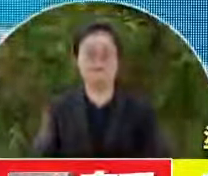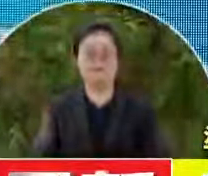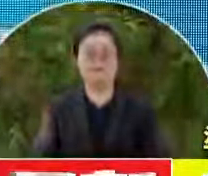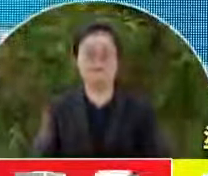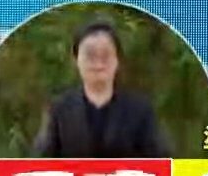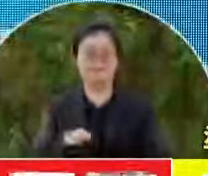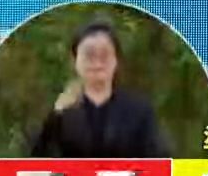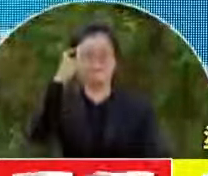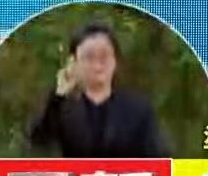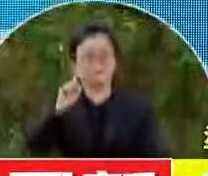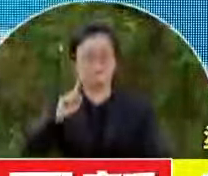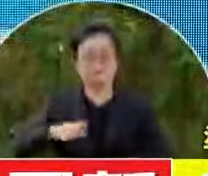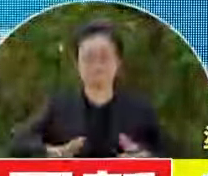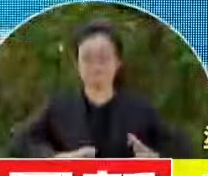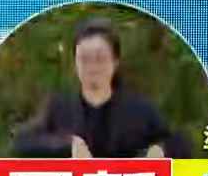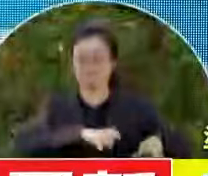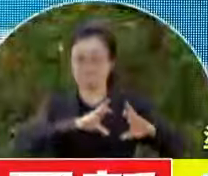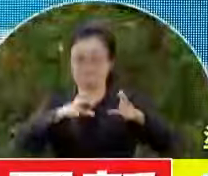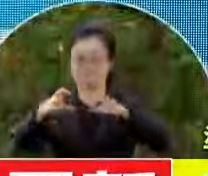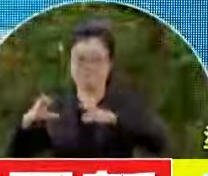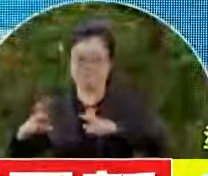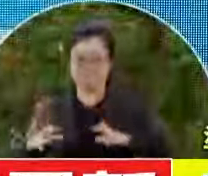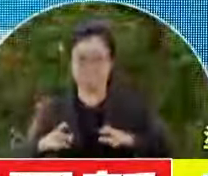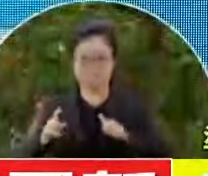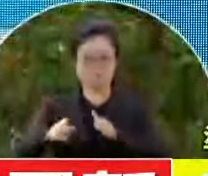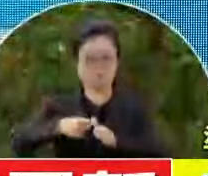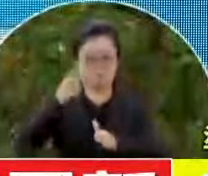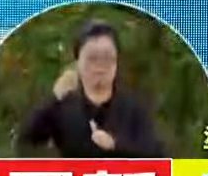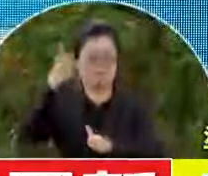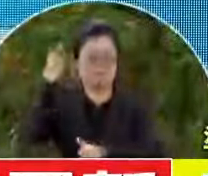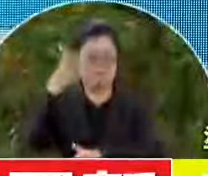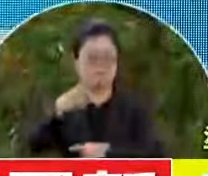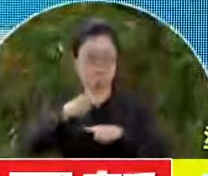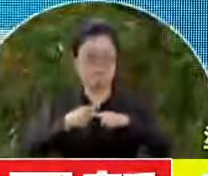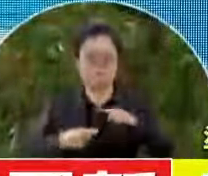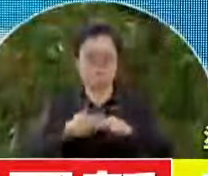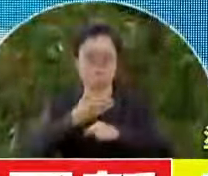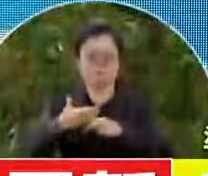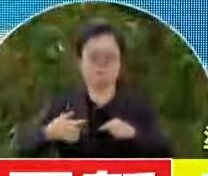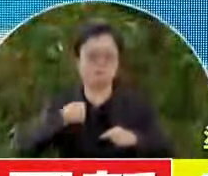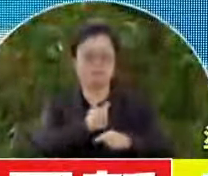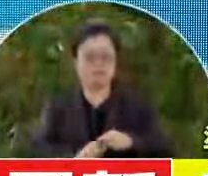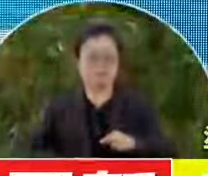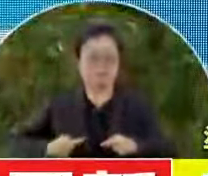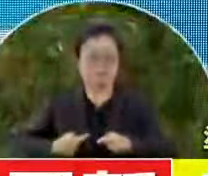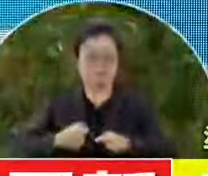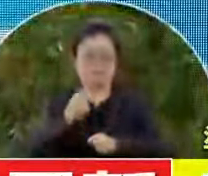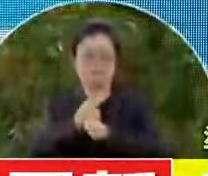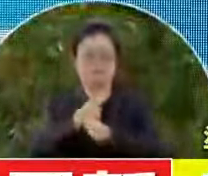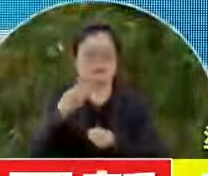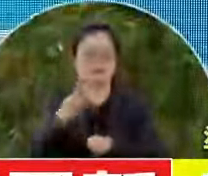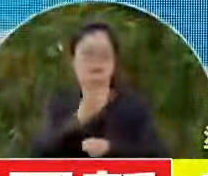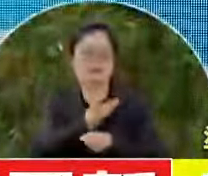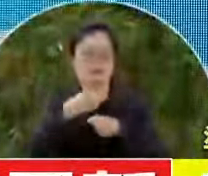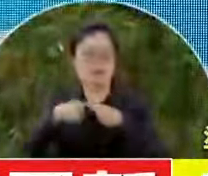现在目前全世界了最先进的半导体制程3奈米，就是用乌山头的水库。